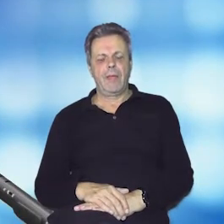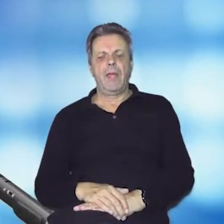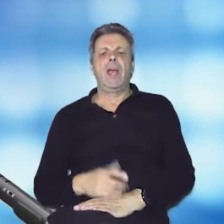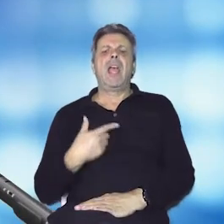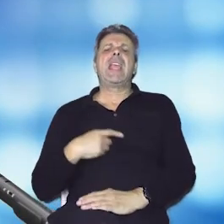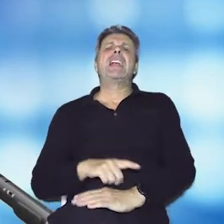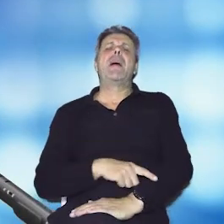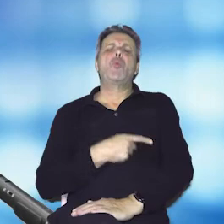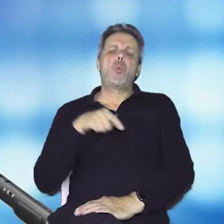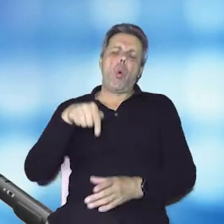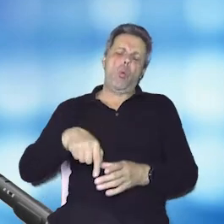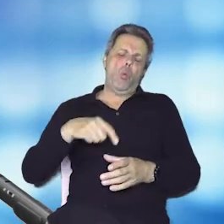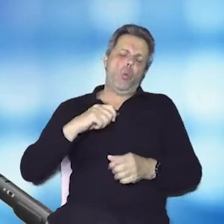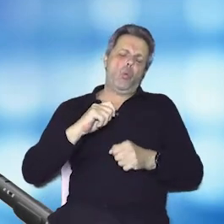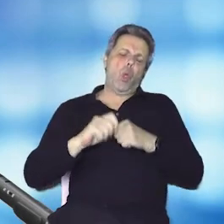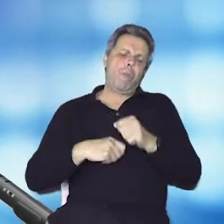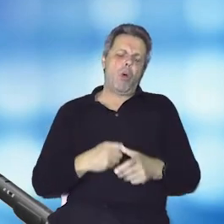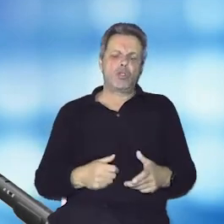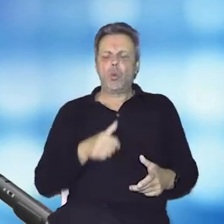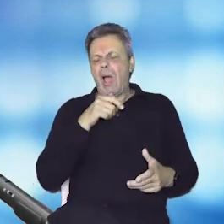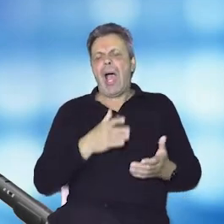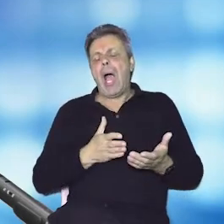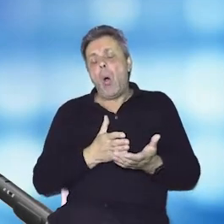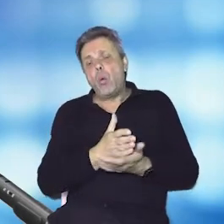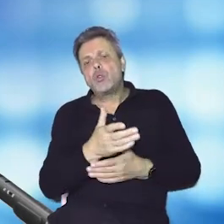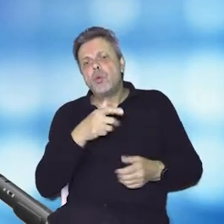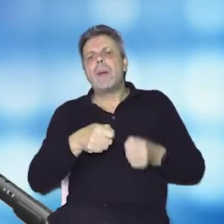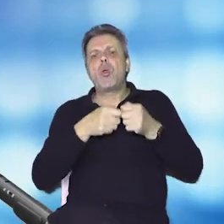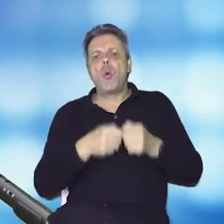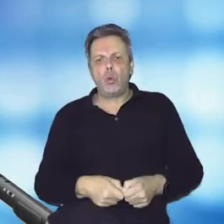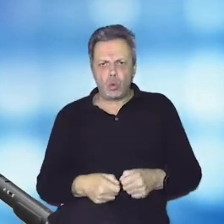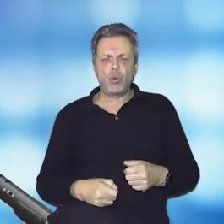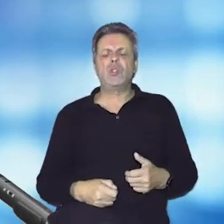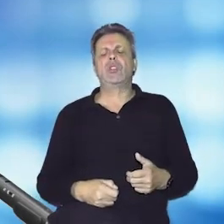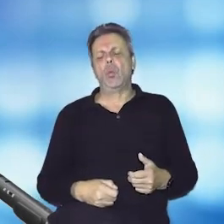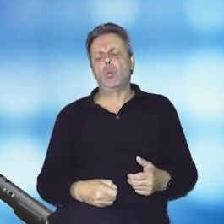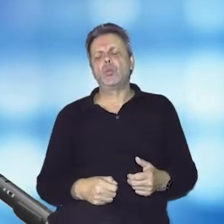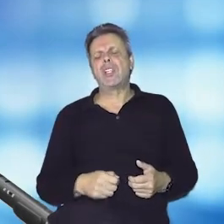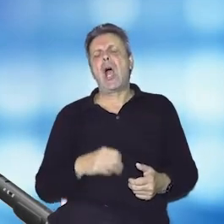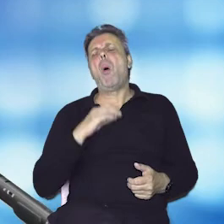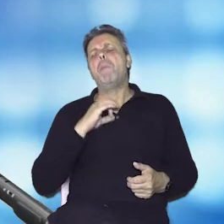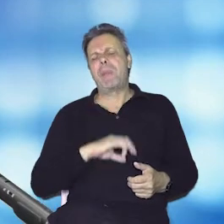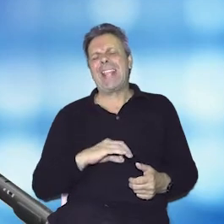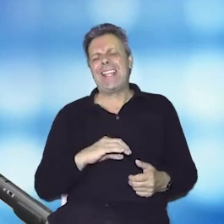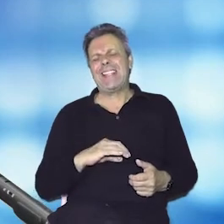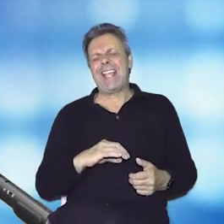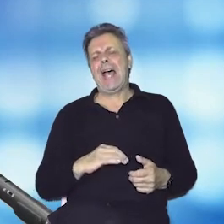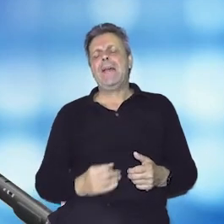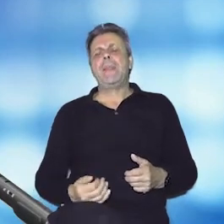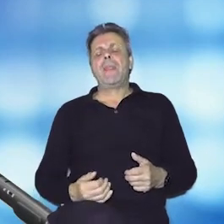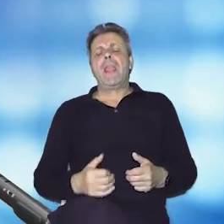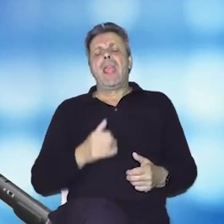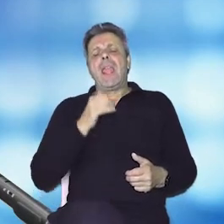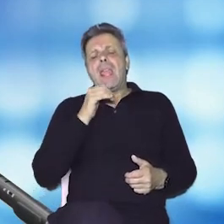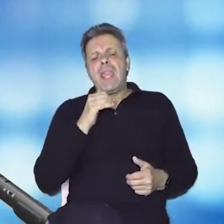ja sam dugo u tom poslu, a usput sam i u udruzi Evropa Dona kao predsjednica Europskom bordu i tako, i